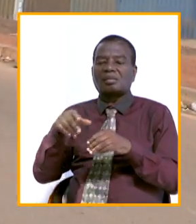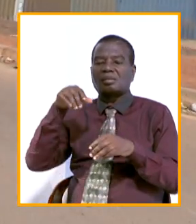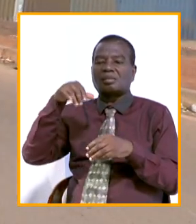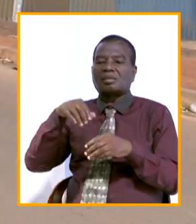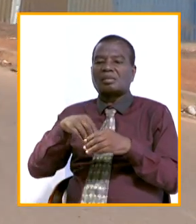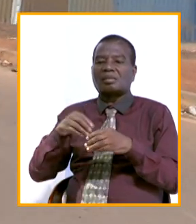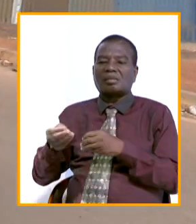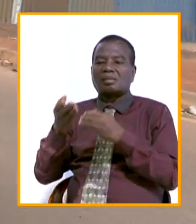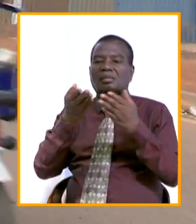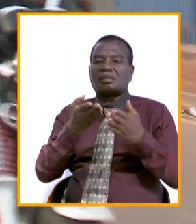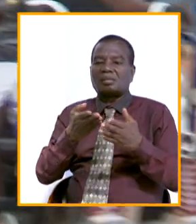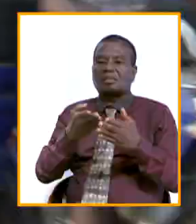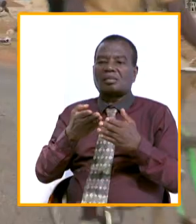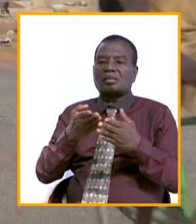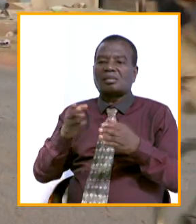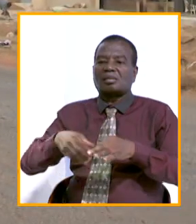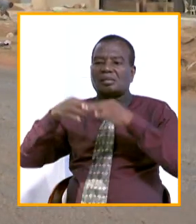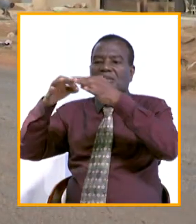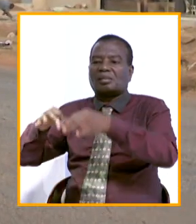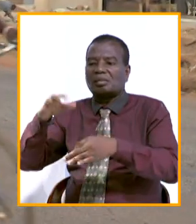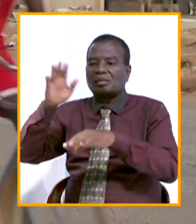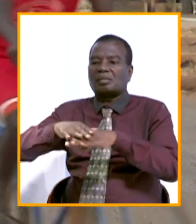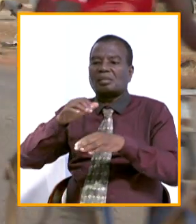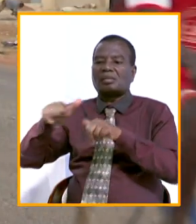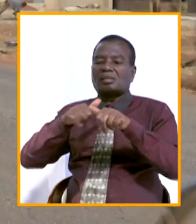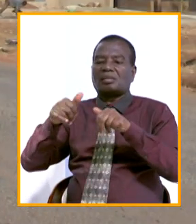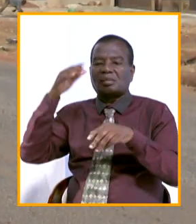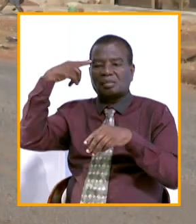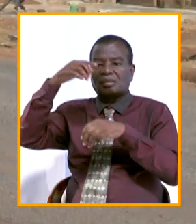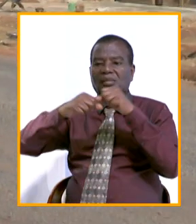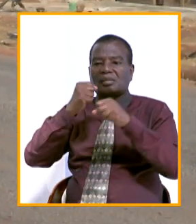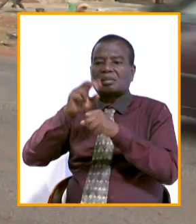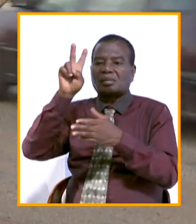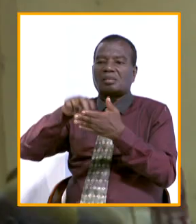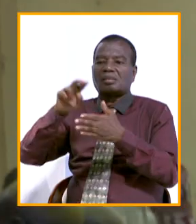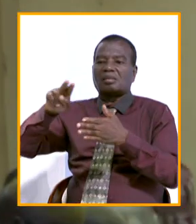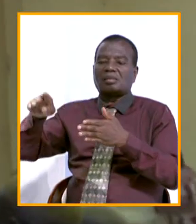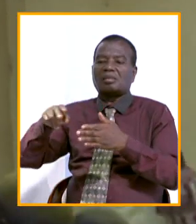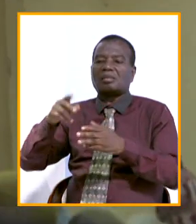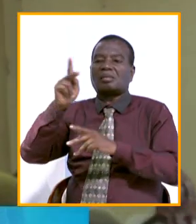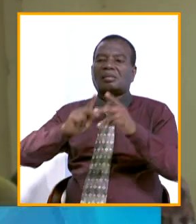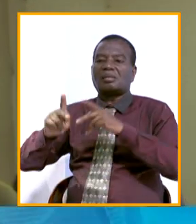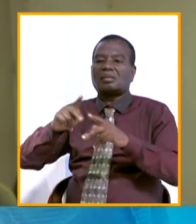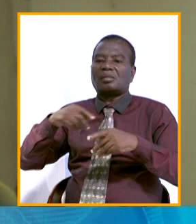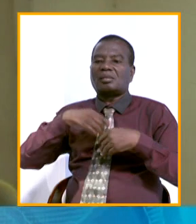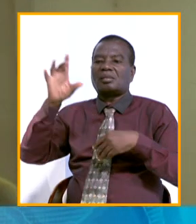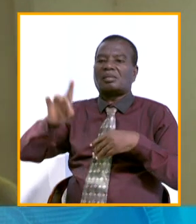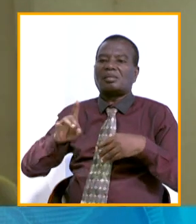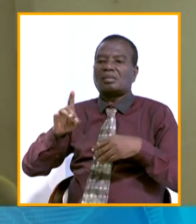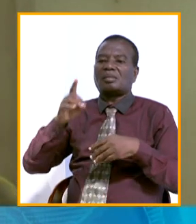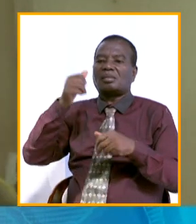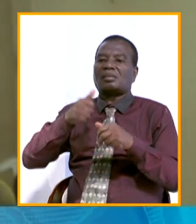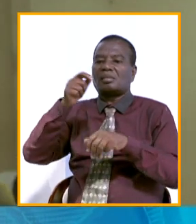nous allons le reporter sur d'autres actions pour l'année 2022. La population est en joie et chaque moment de